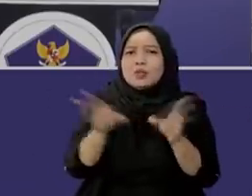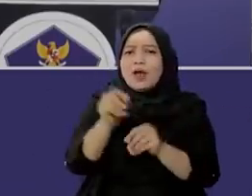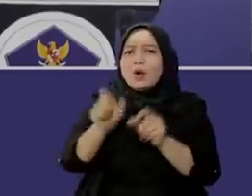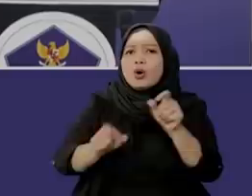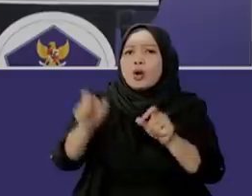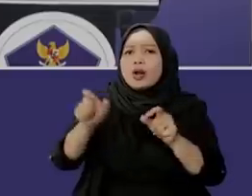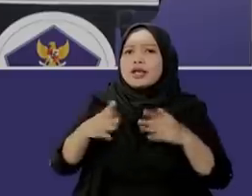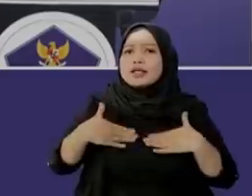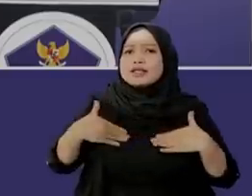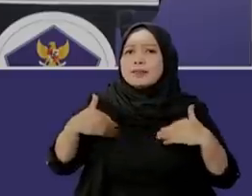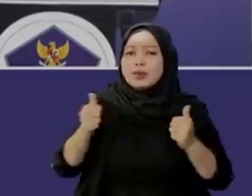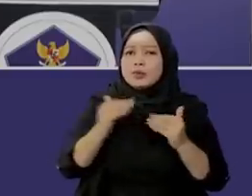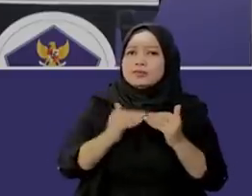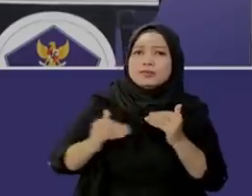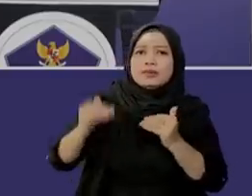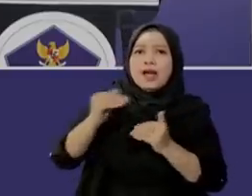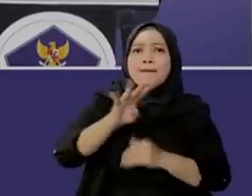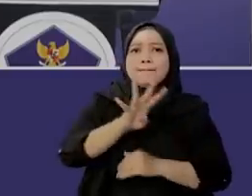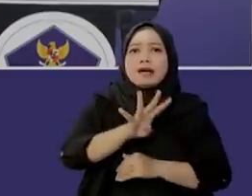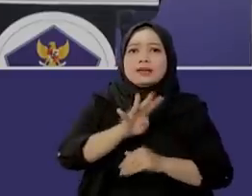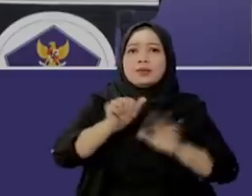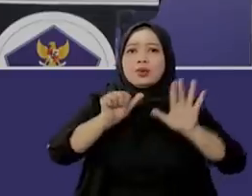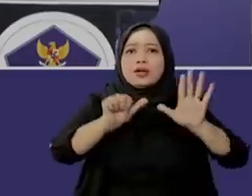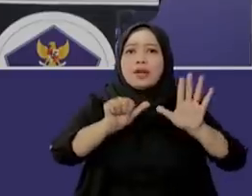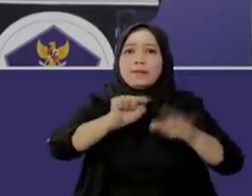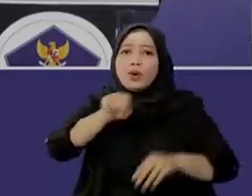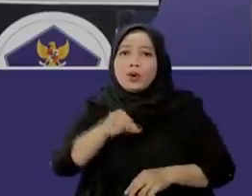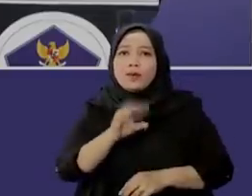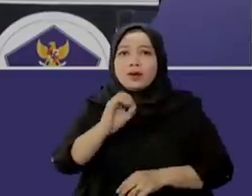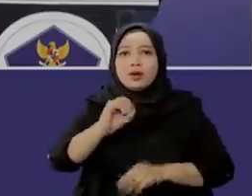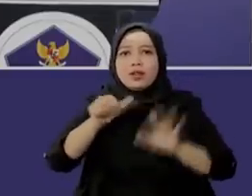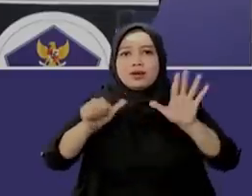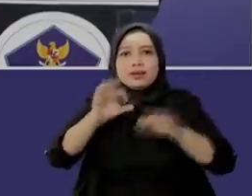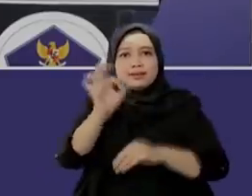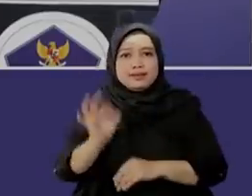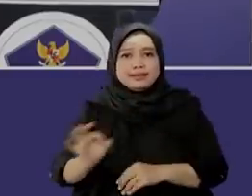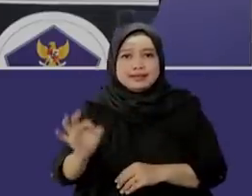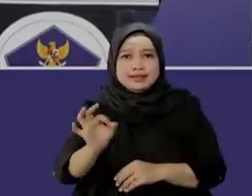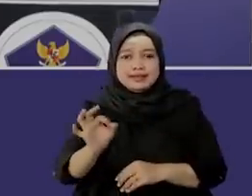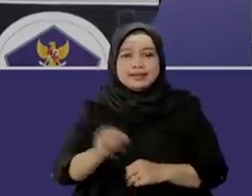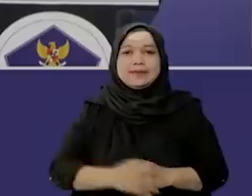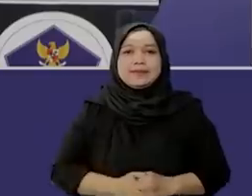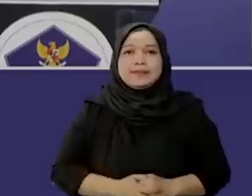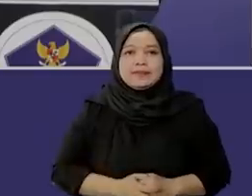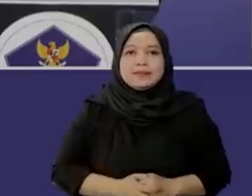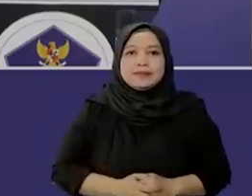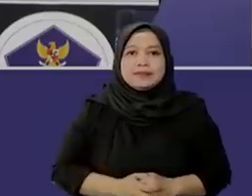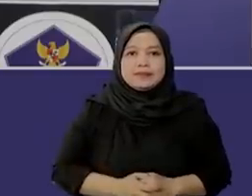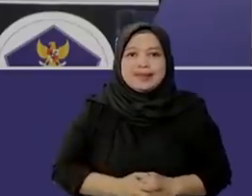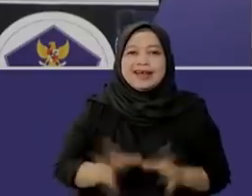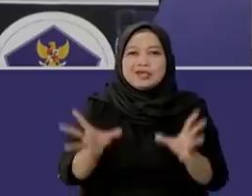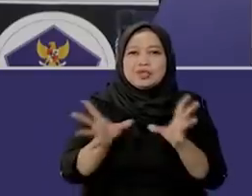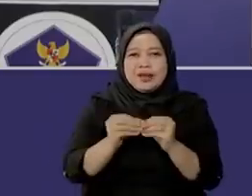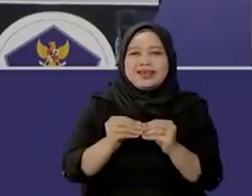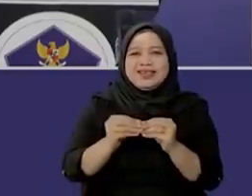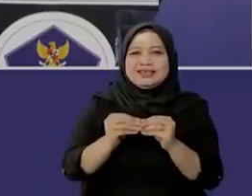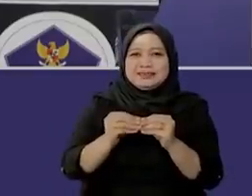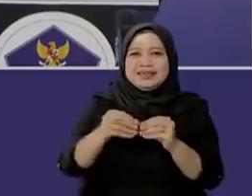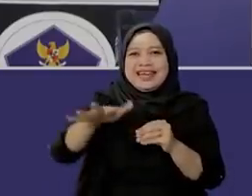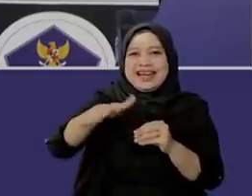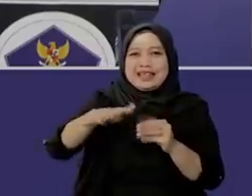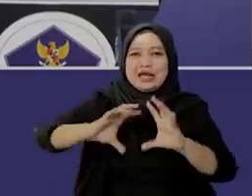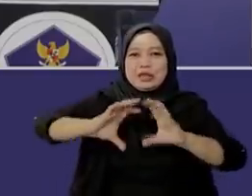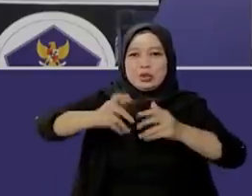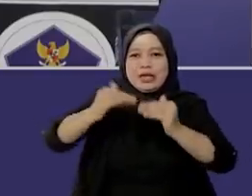mencapai 46.com 06 persen memang angka ini masih dibawah rata-rata Global